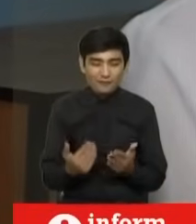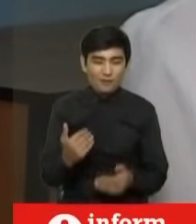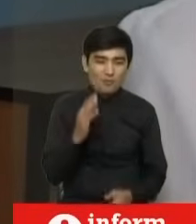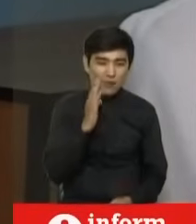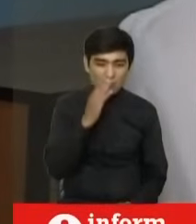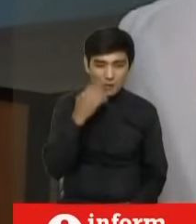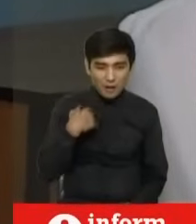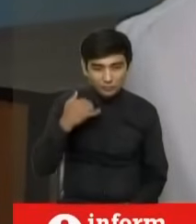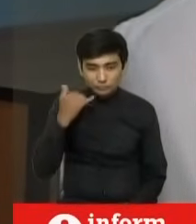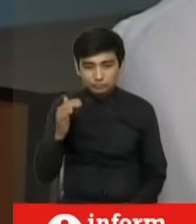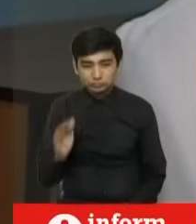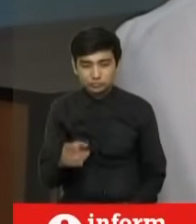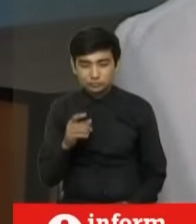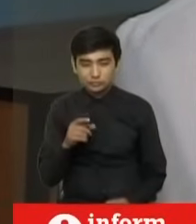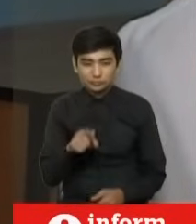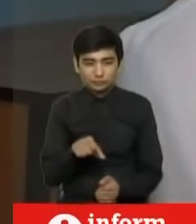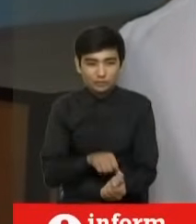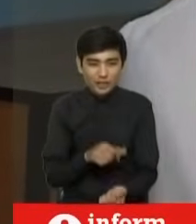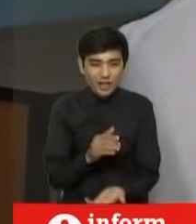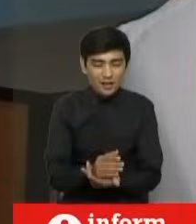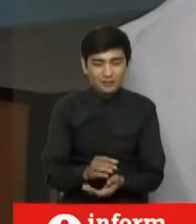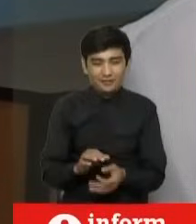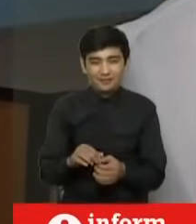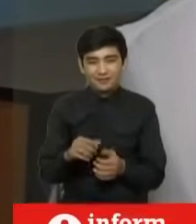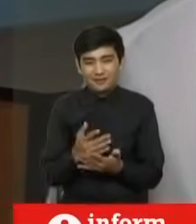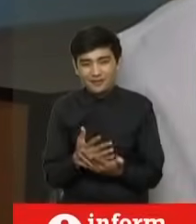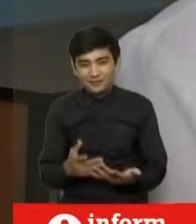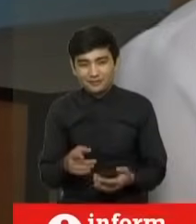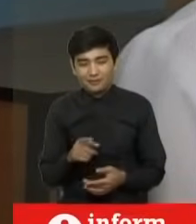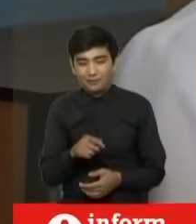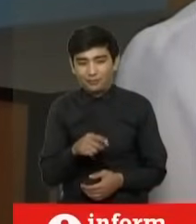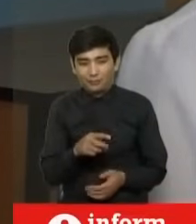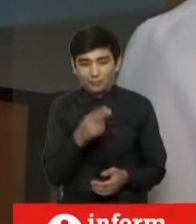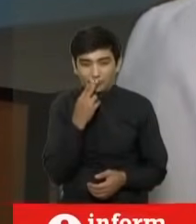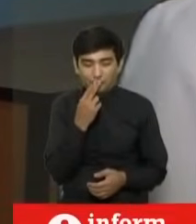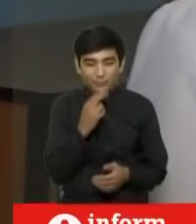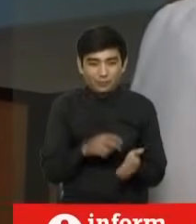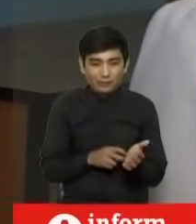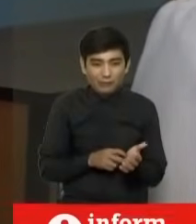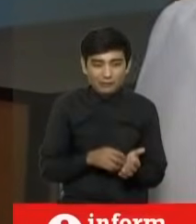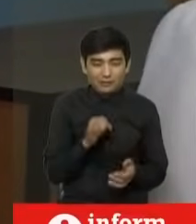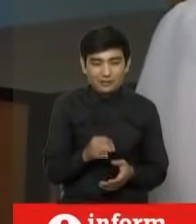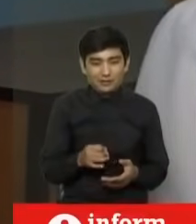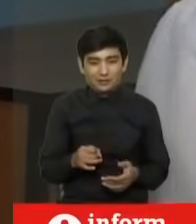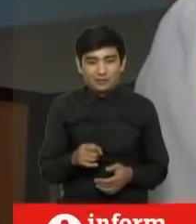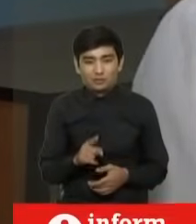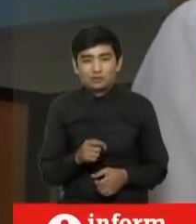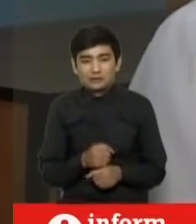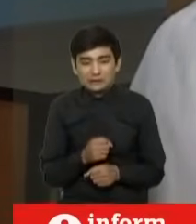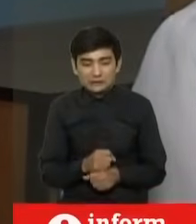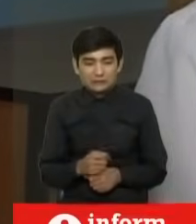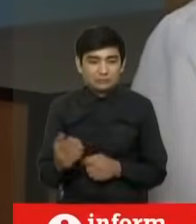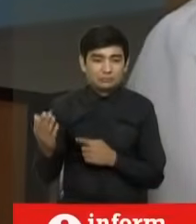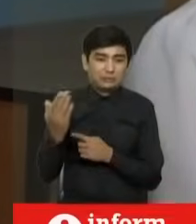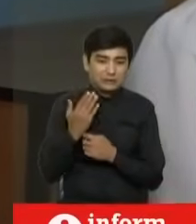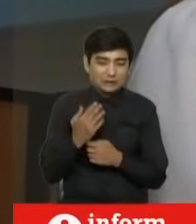родителям тоже преподнесут в соответствующей форме школы, там, допустим, вузы, и им приходится делать то, что